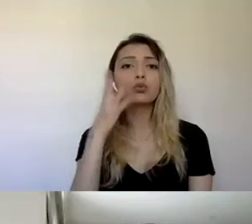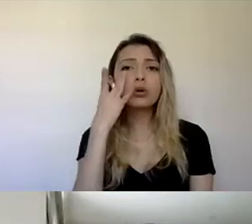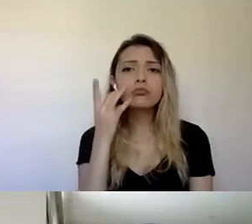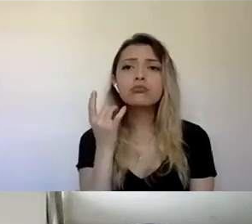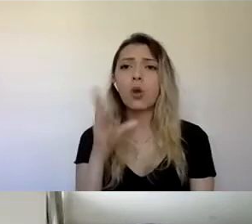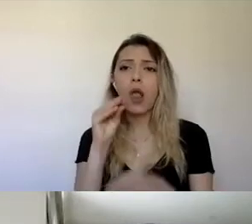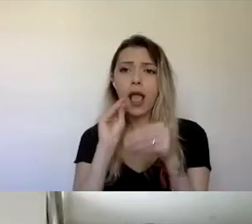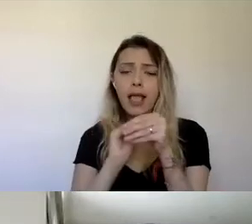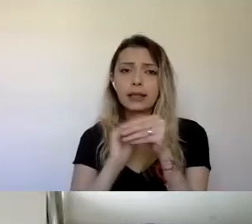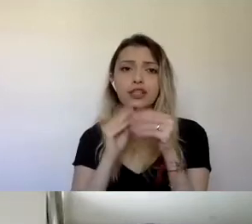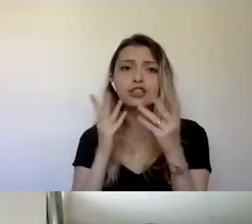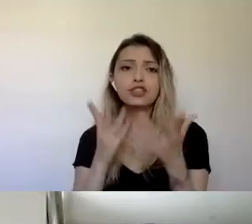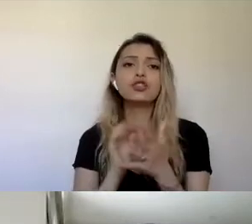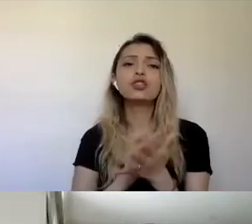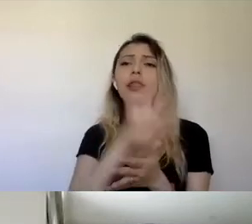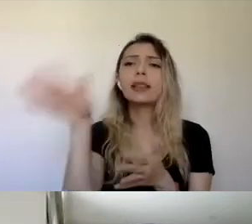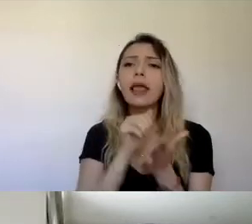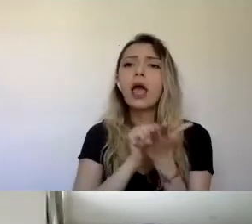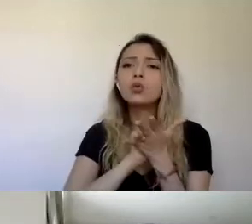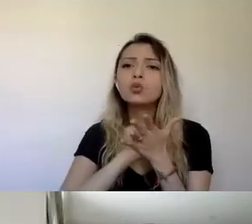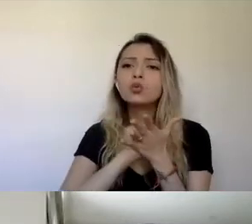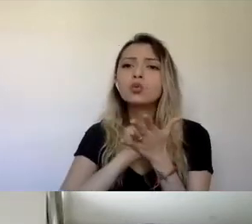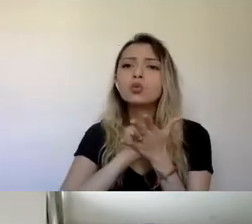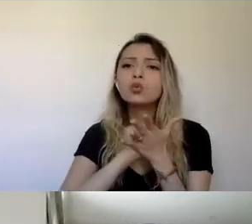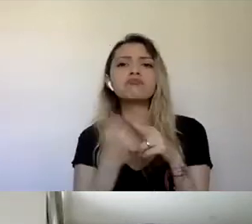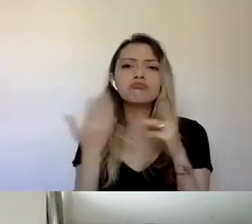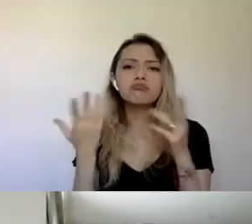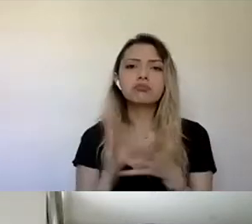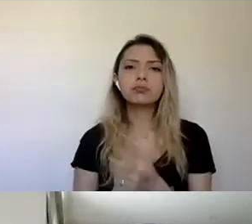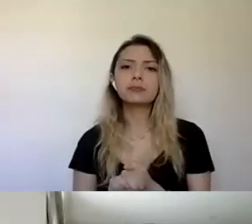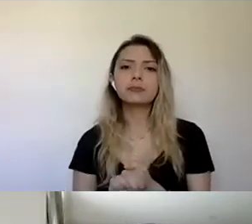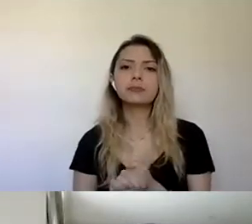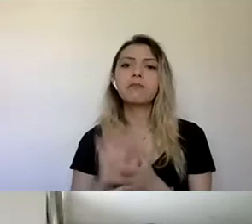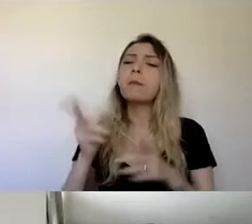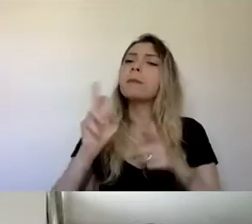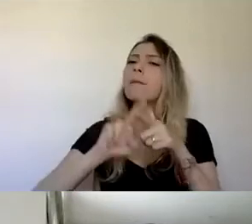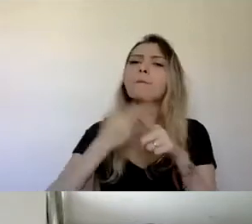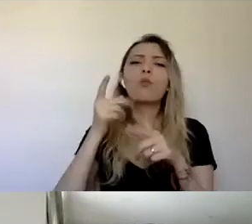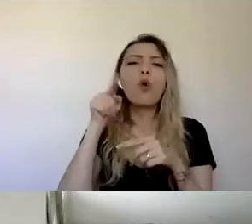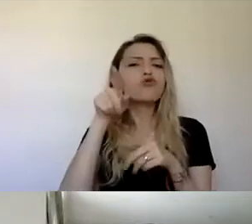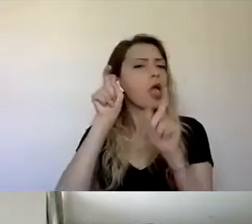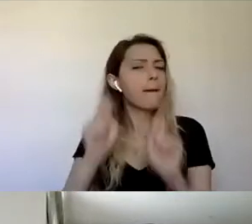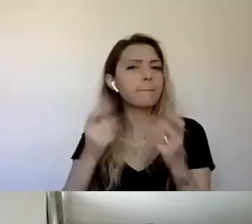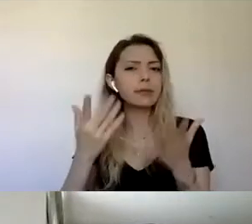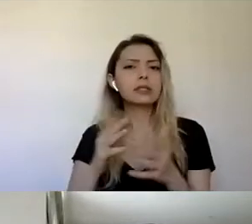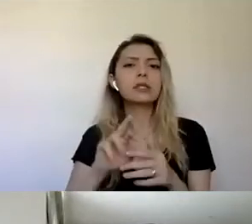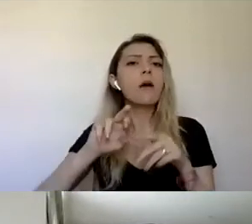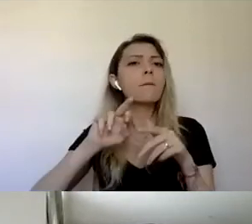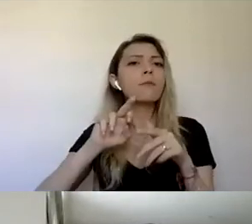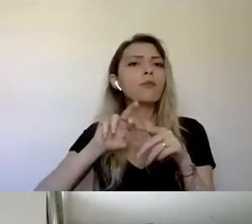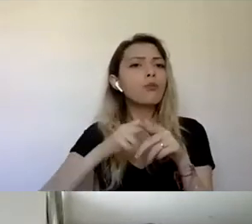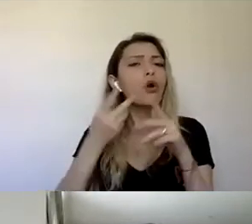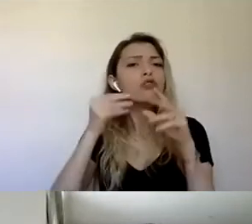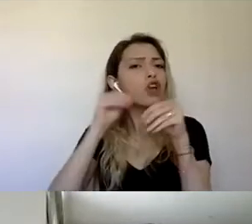tüm aslında örneğin eğer proje yaptıysanız projelerde de çıkan göstergeler